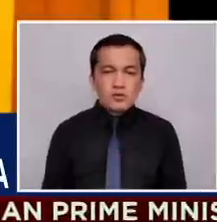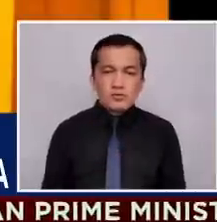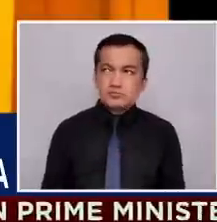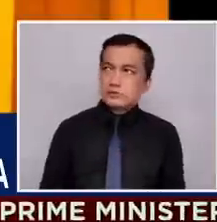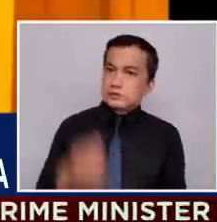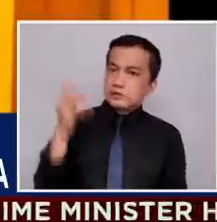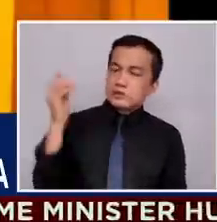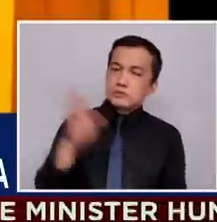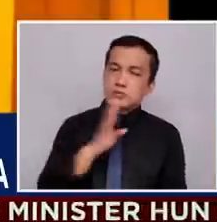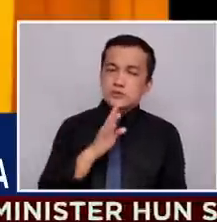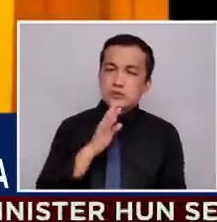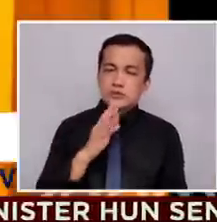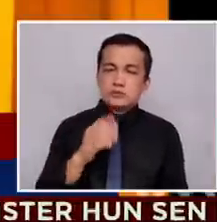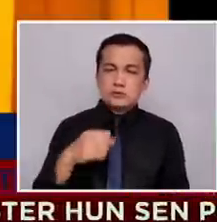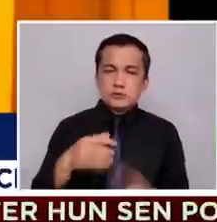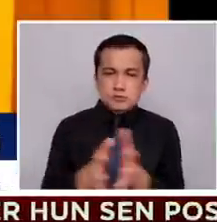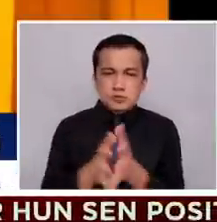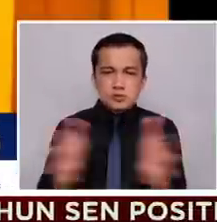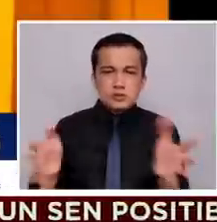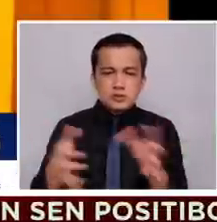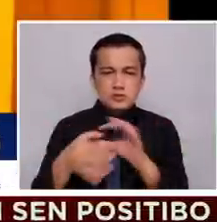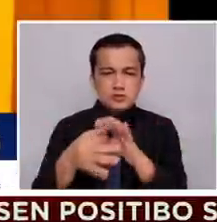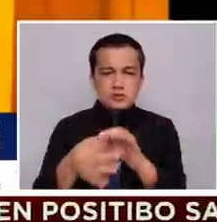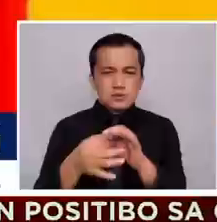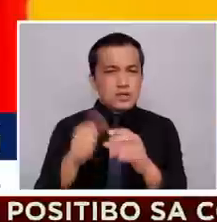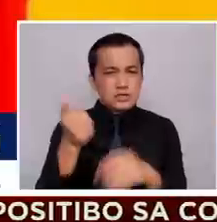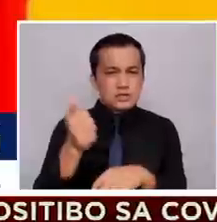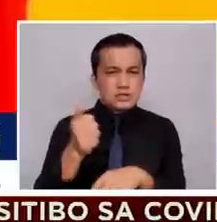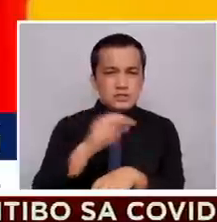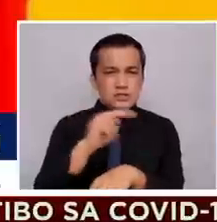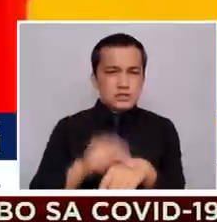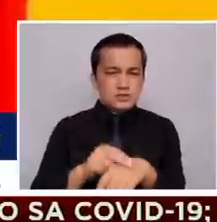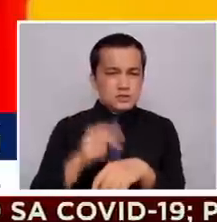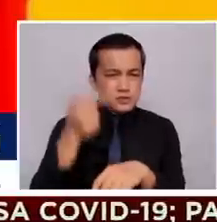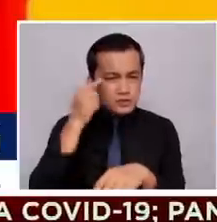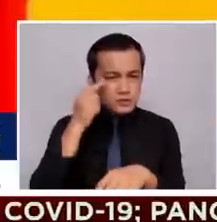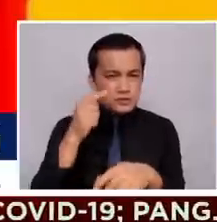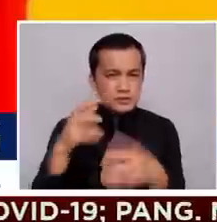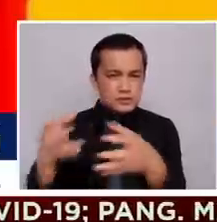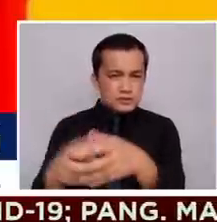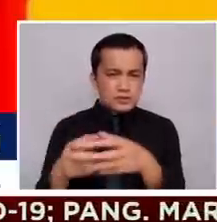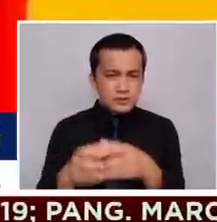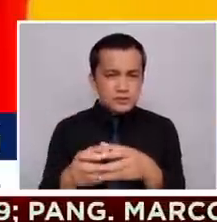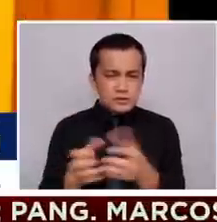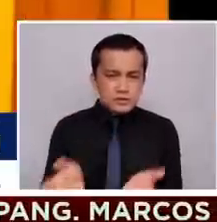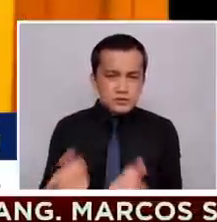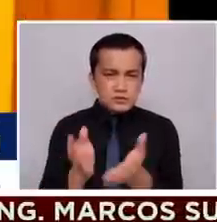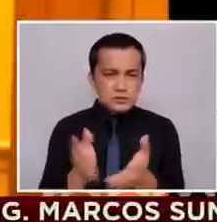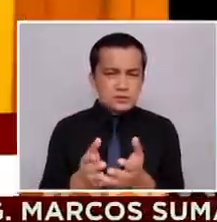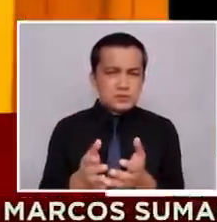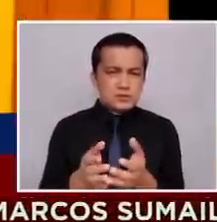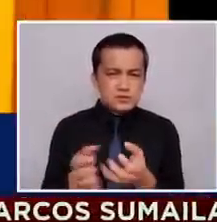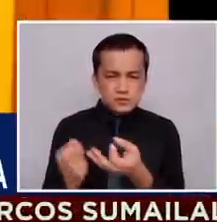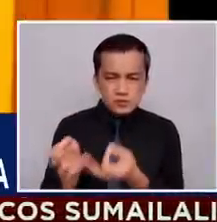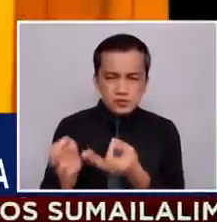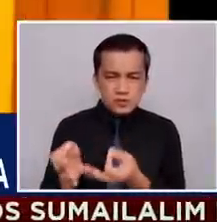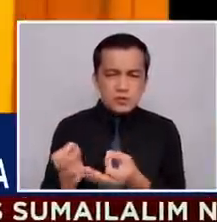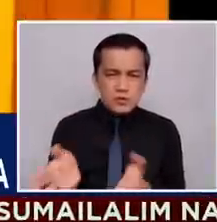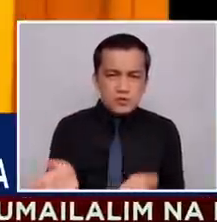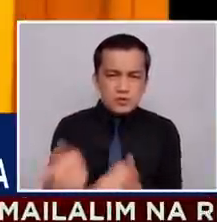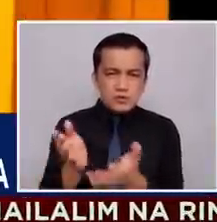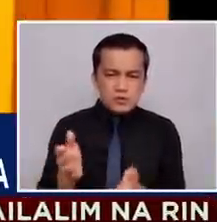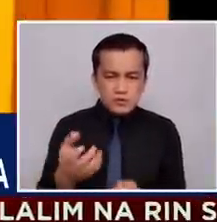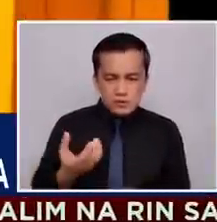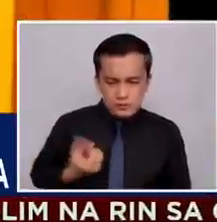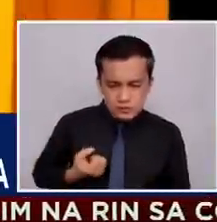and collaborate with other national government agencies. Reinforcement of exclusive breastfeeding, focus indigenous